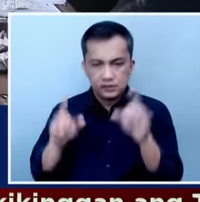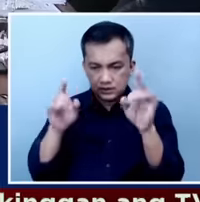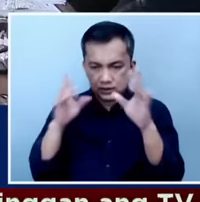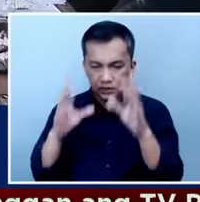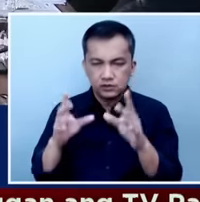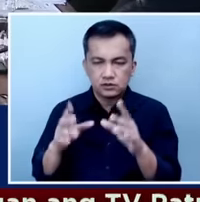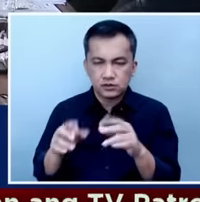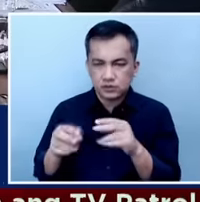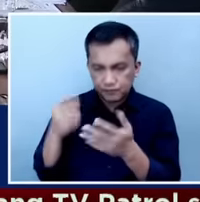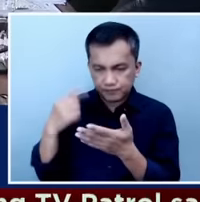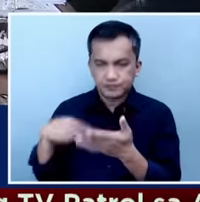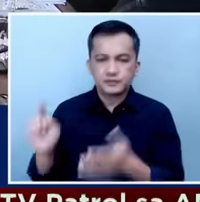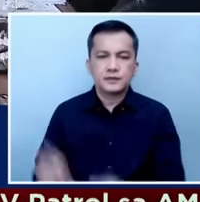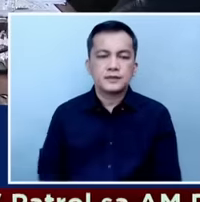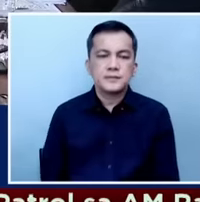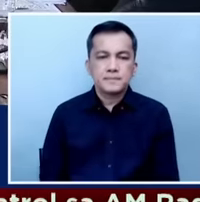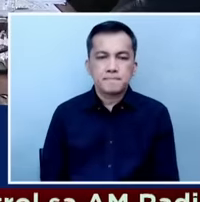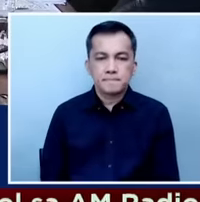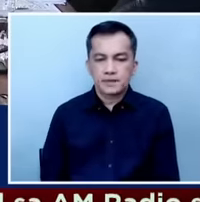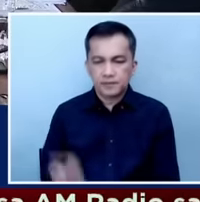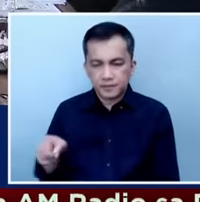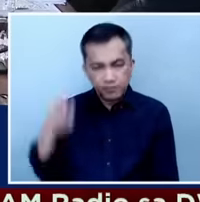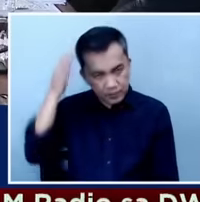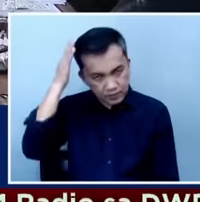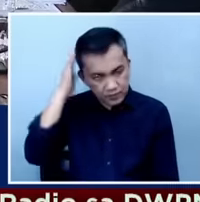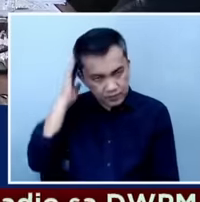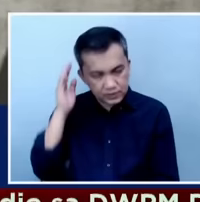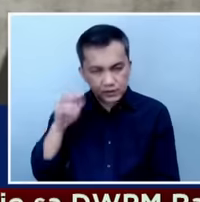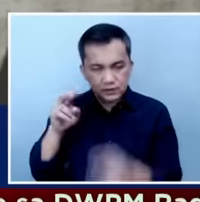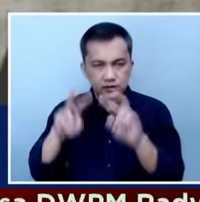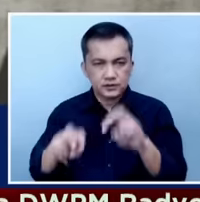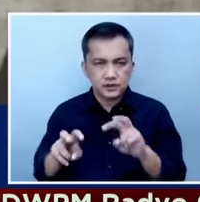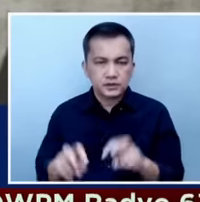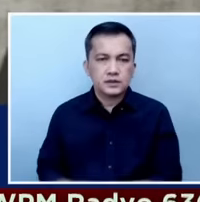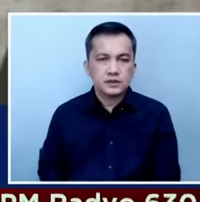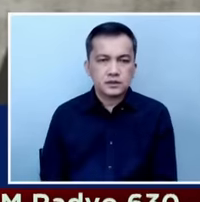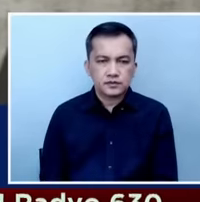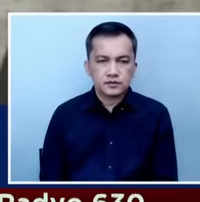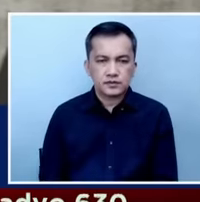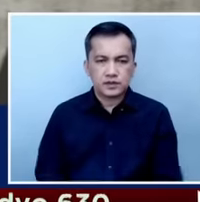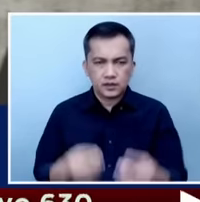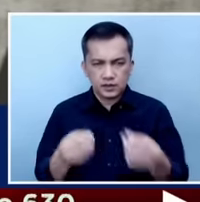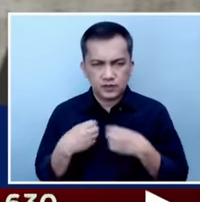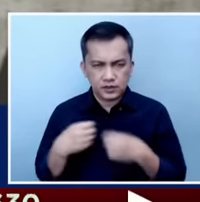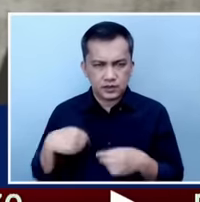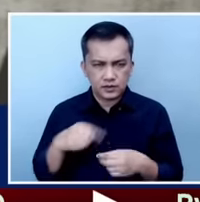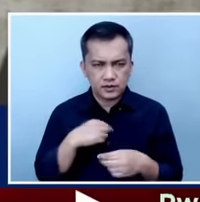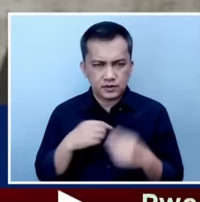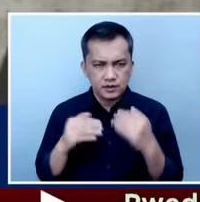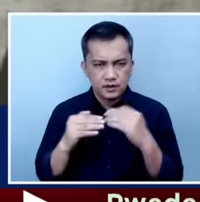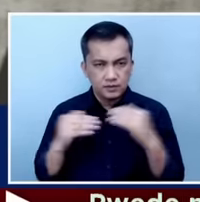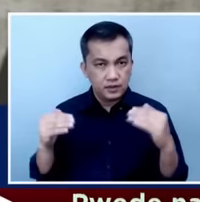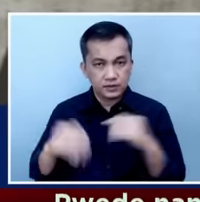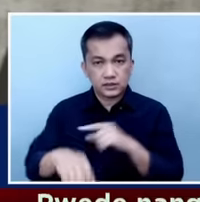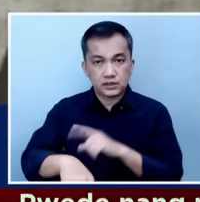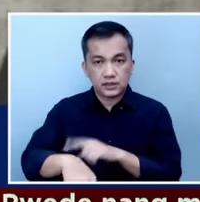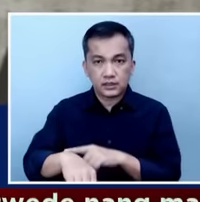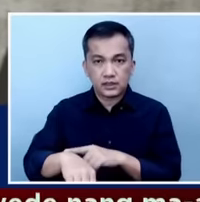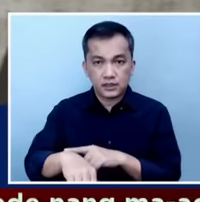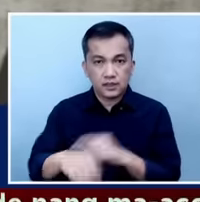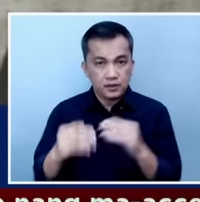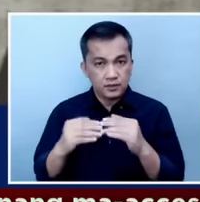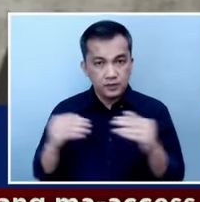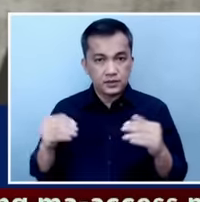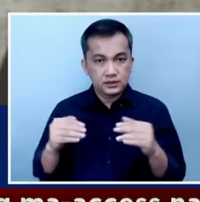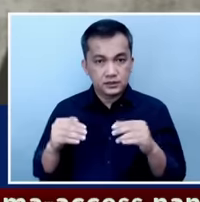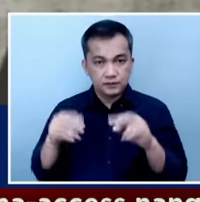masilip, kaya may pakiusap sila sa mga nag-iimbestiga. Bigyan lang kami ng patas na panahon at patas na